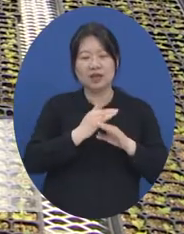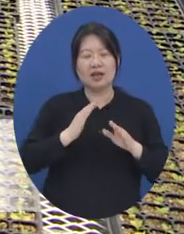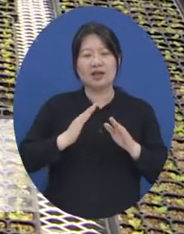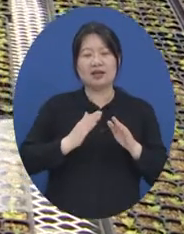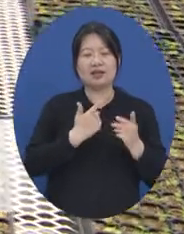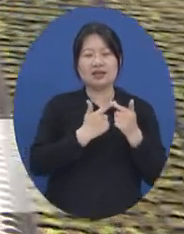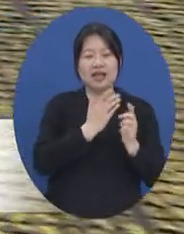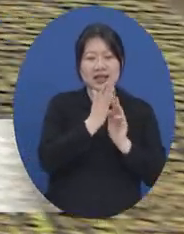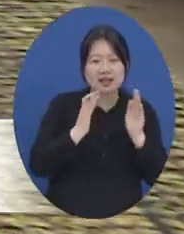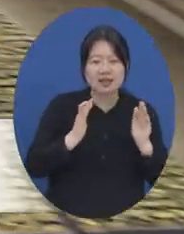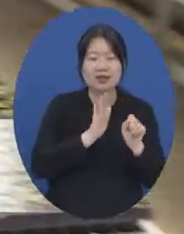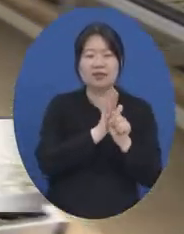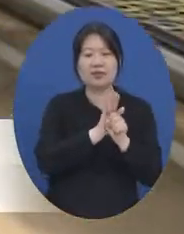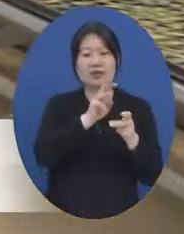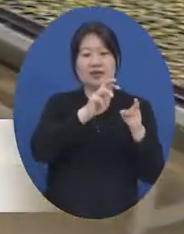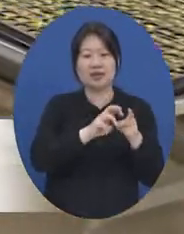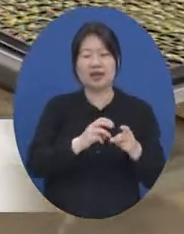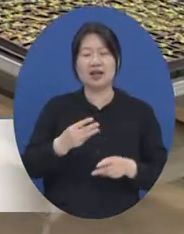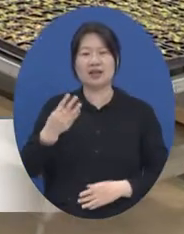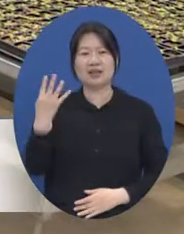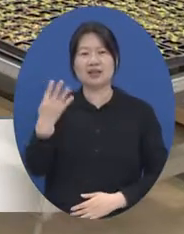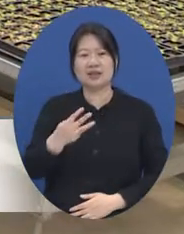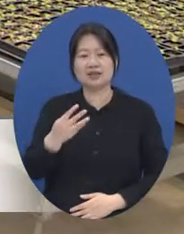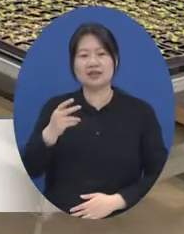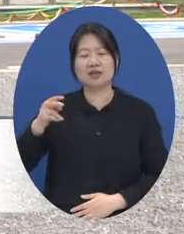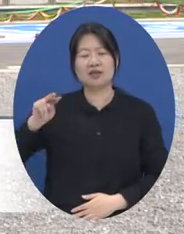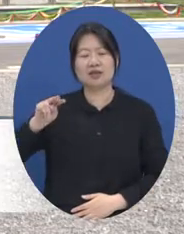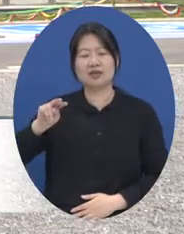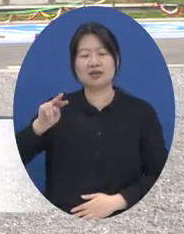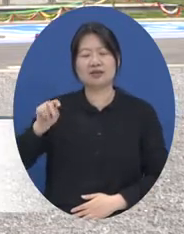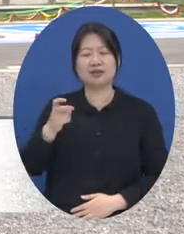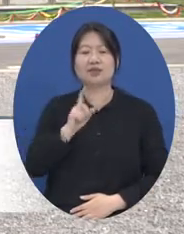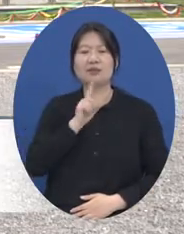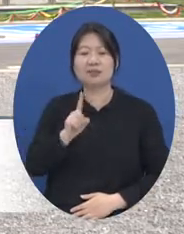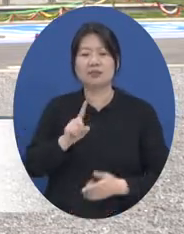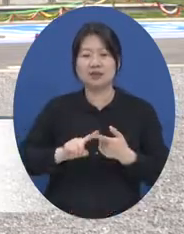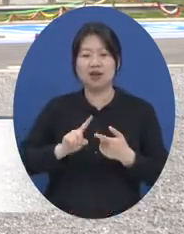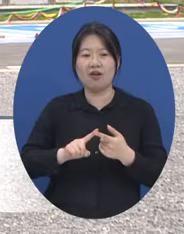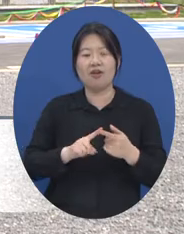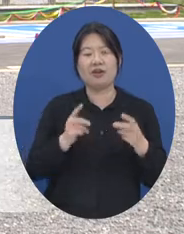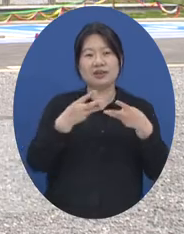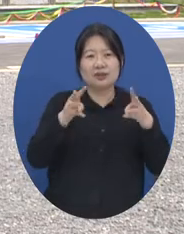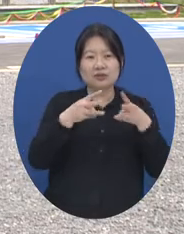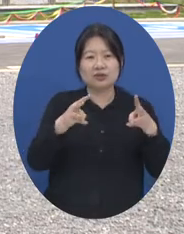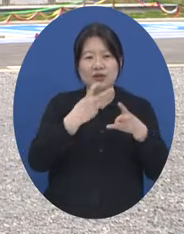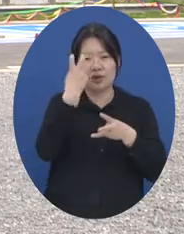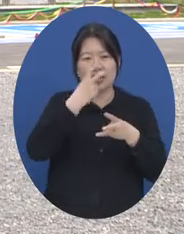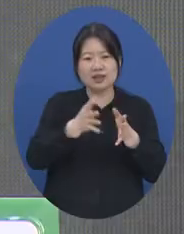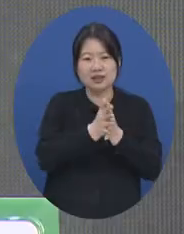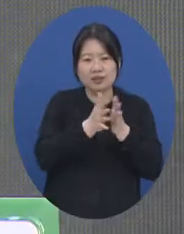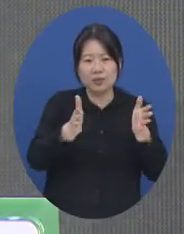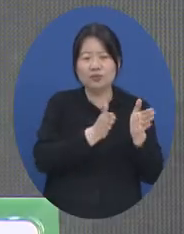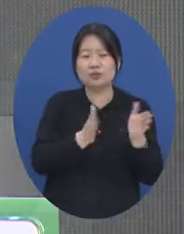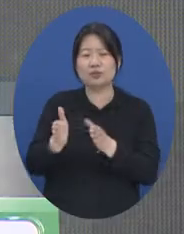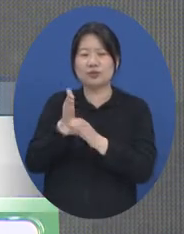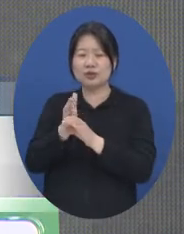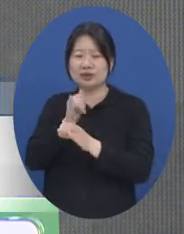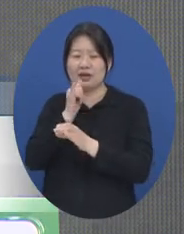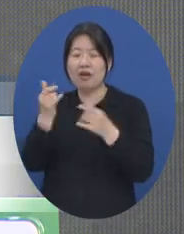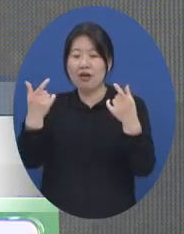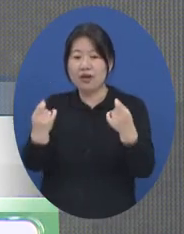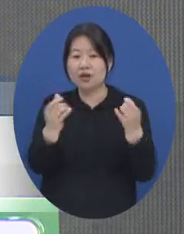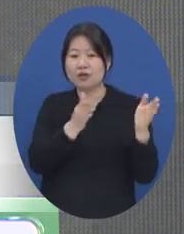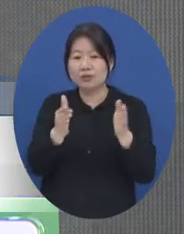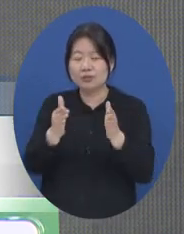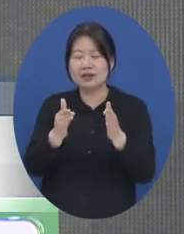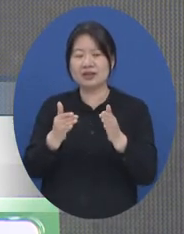남북산림협력센터는 4,020제곱미터 규모의 스마트 양묘장과 3층의 관리동으로 구성됐습니다. 이렇게